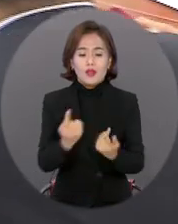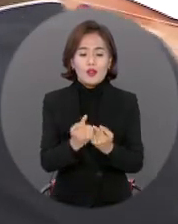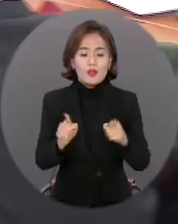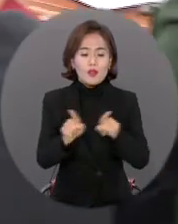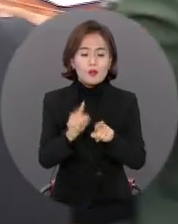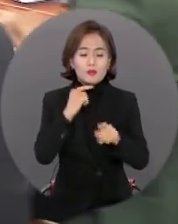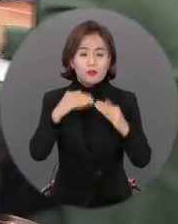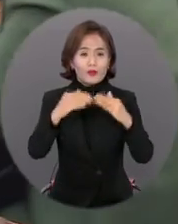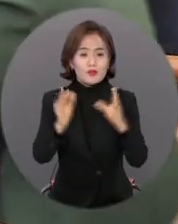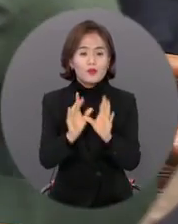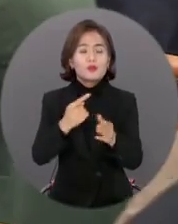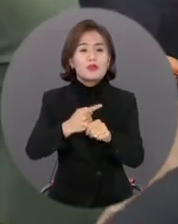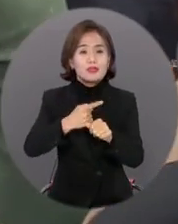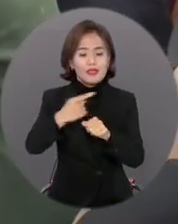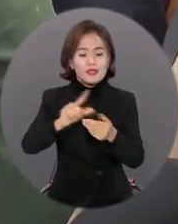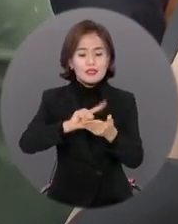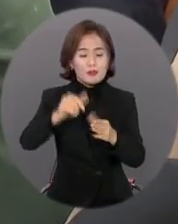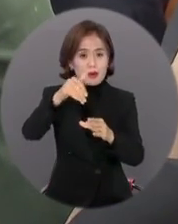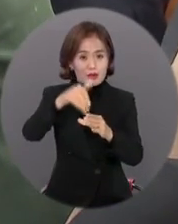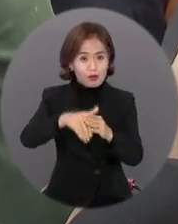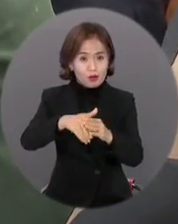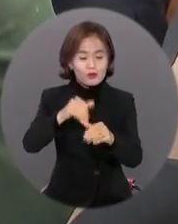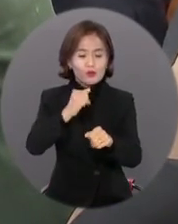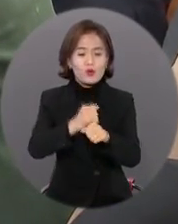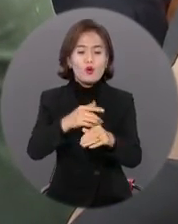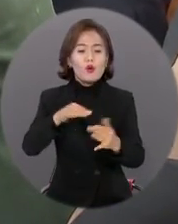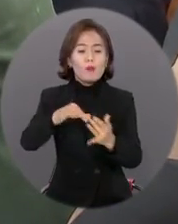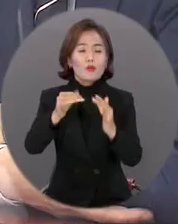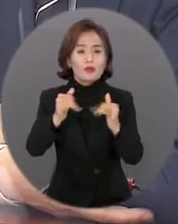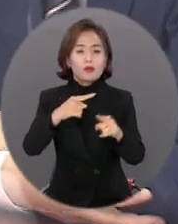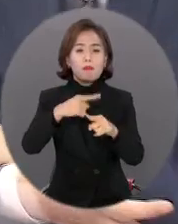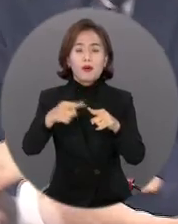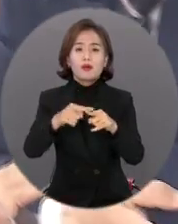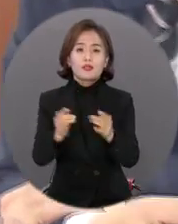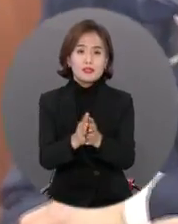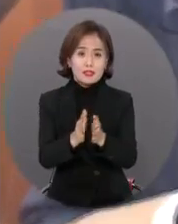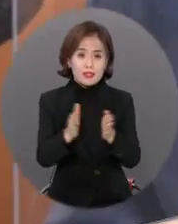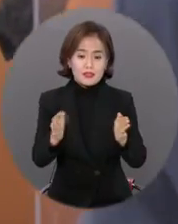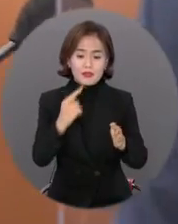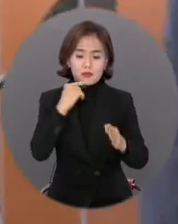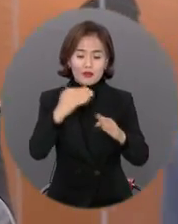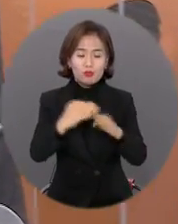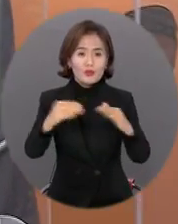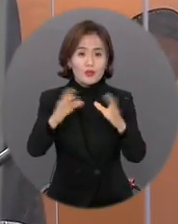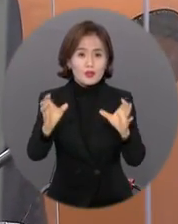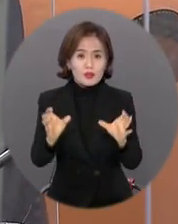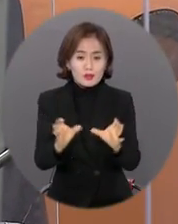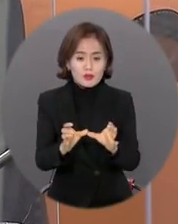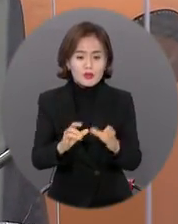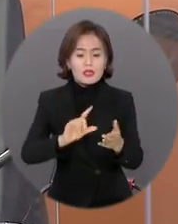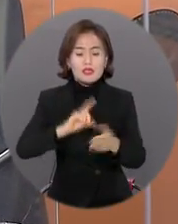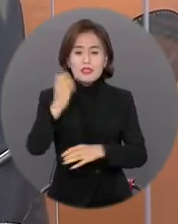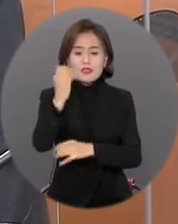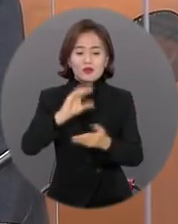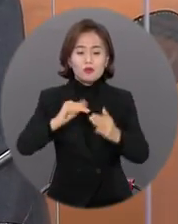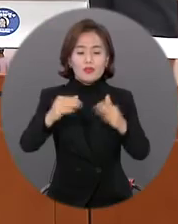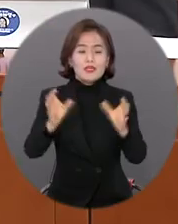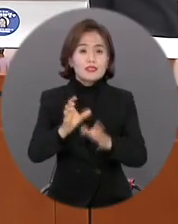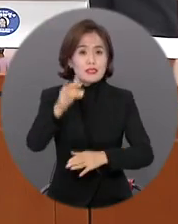더불어민주당이 내년 지방선거를 앞두고 선출직 평가에 돌입했습니다. 민주당 소속